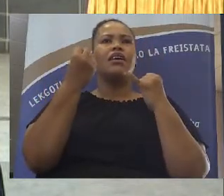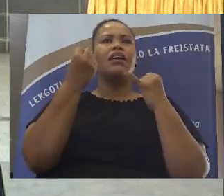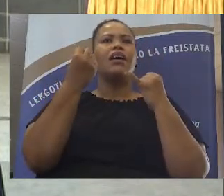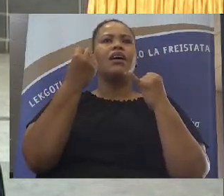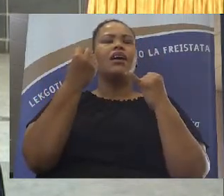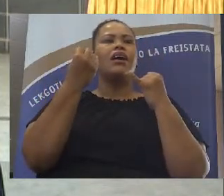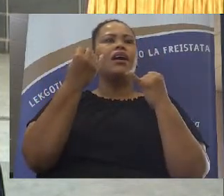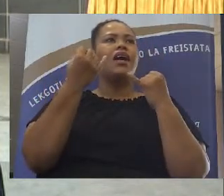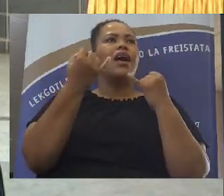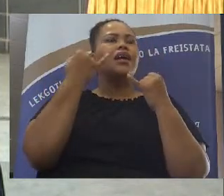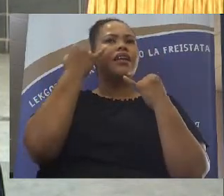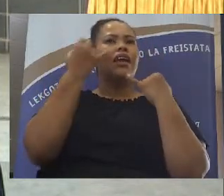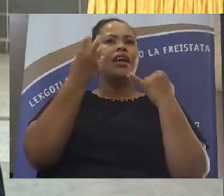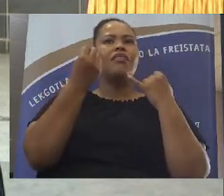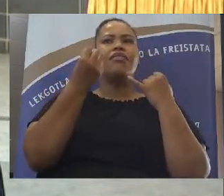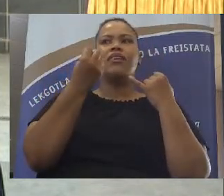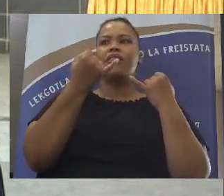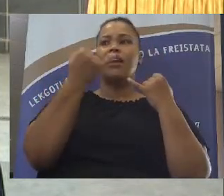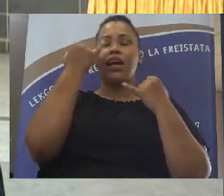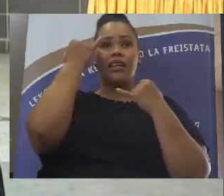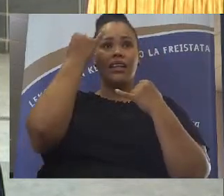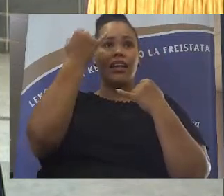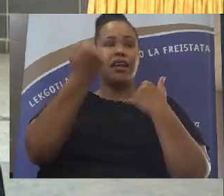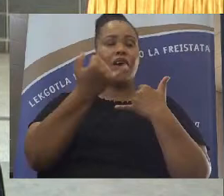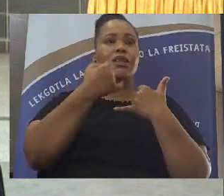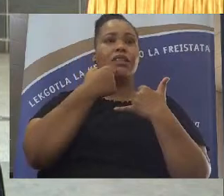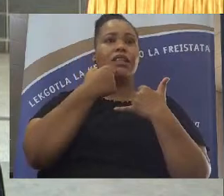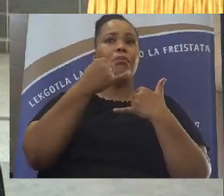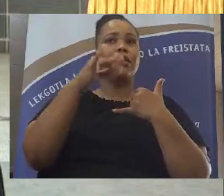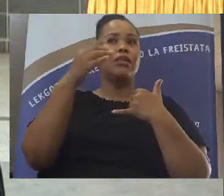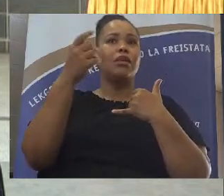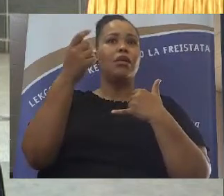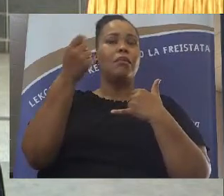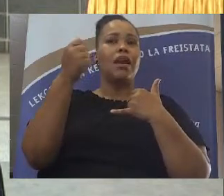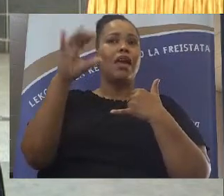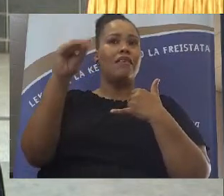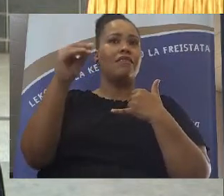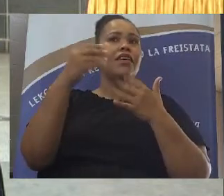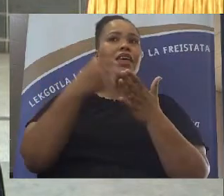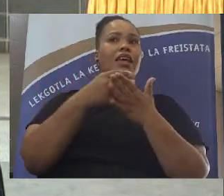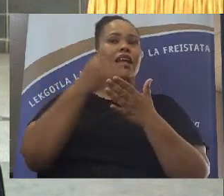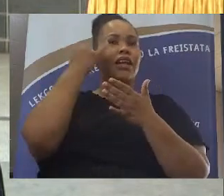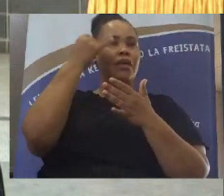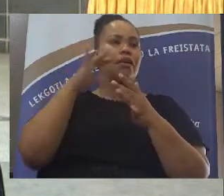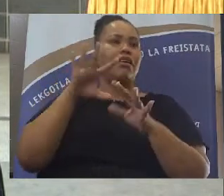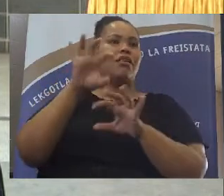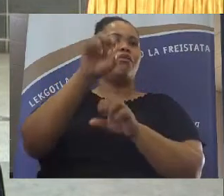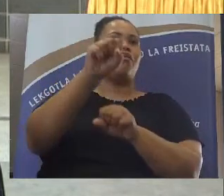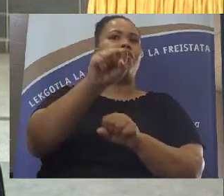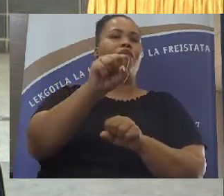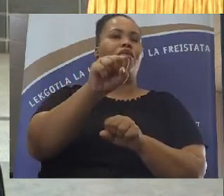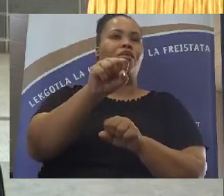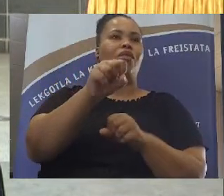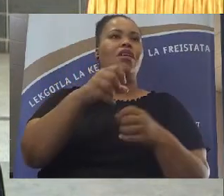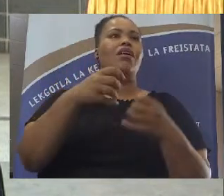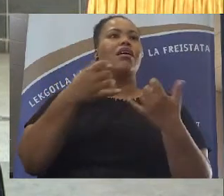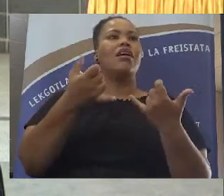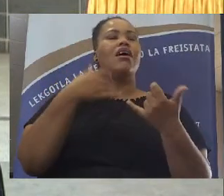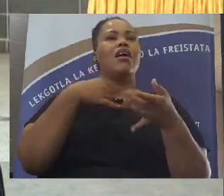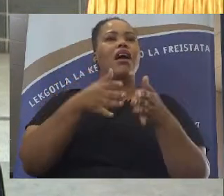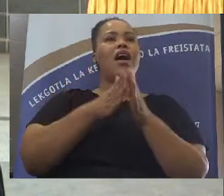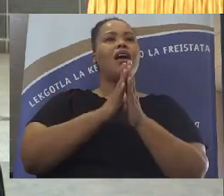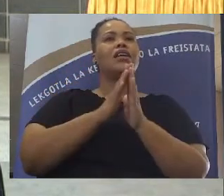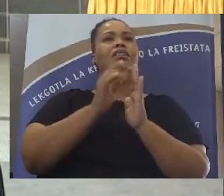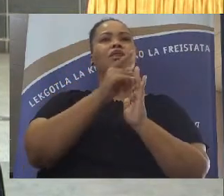geld nie. As ek nou die idee hier kan gee, die persoon met die geld gaan my voorspring. Môre is dit te vergeefs. So ek vra julle